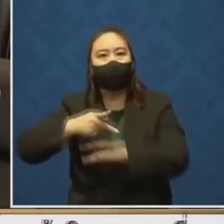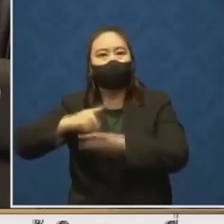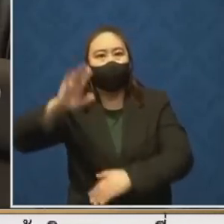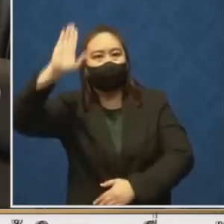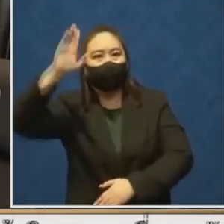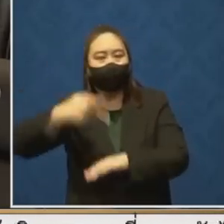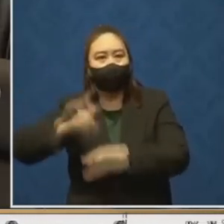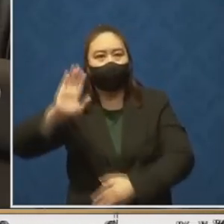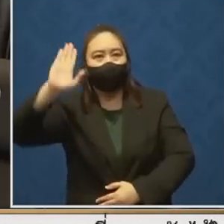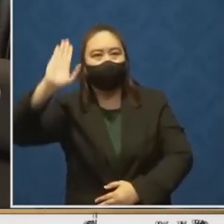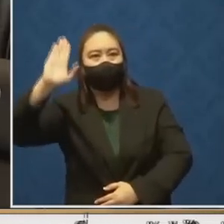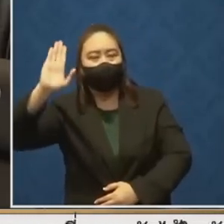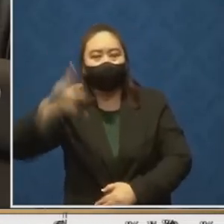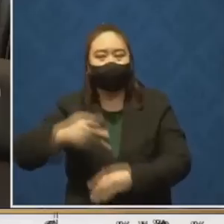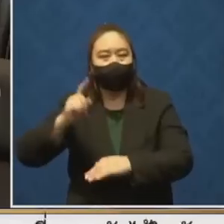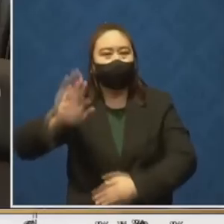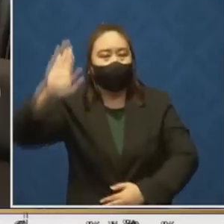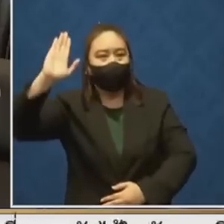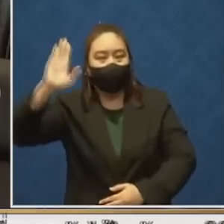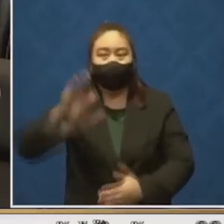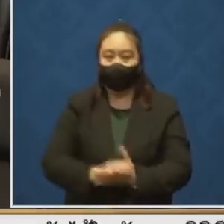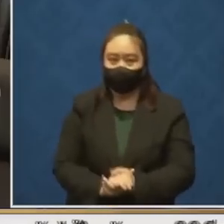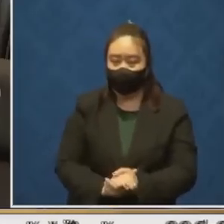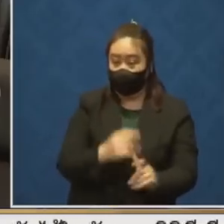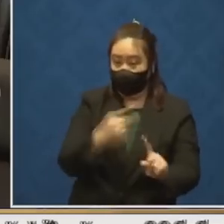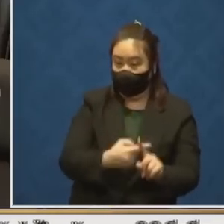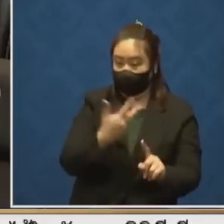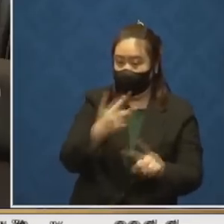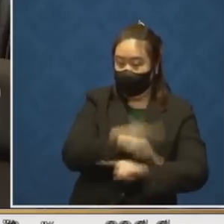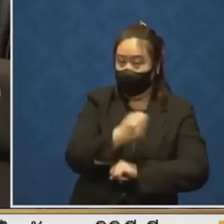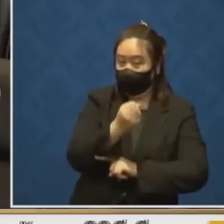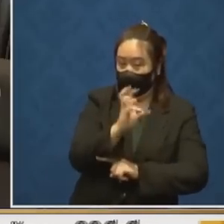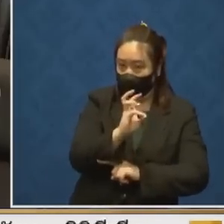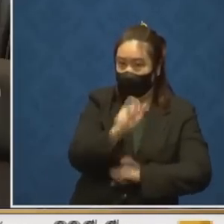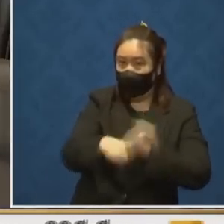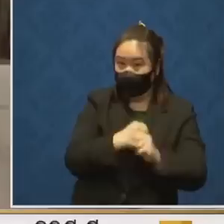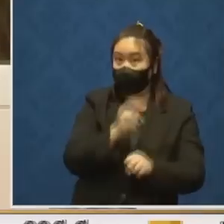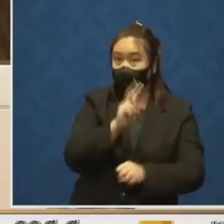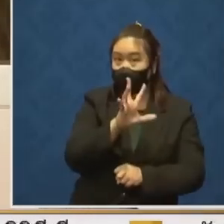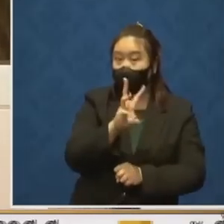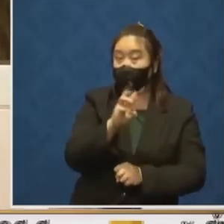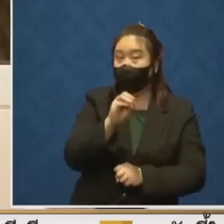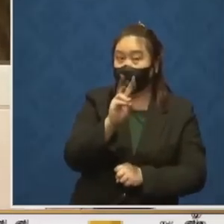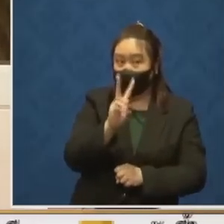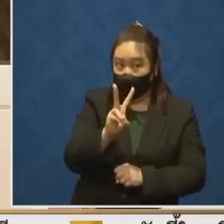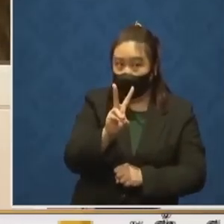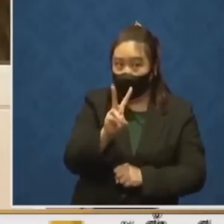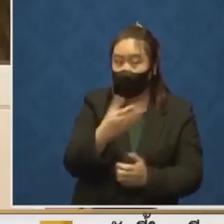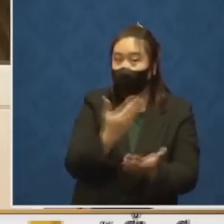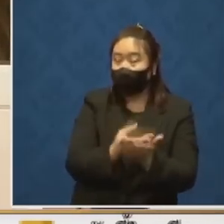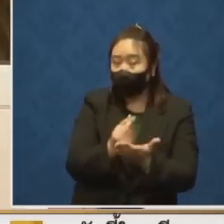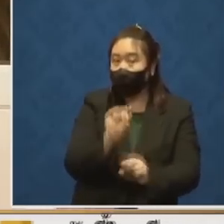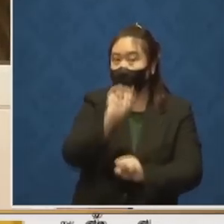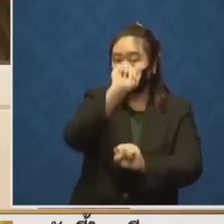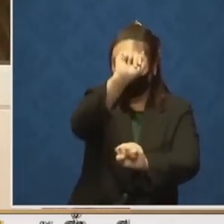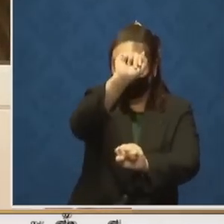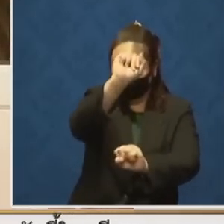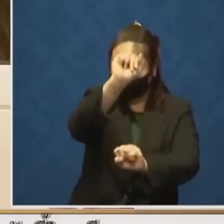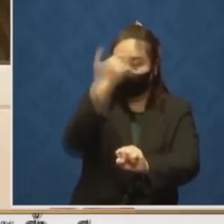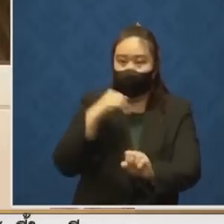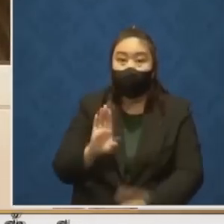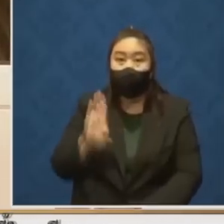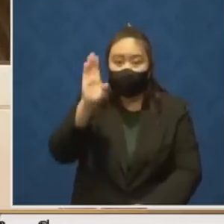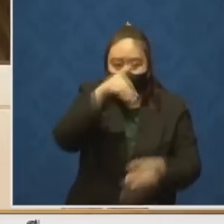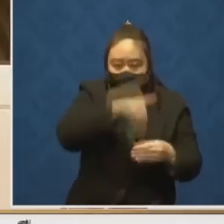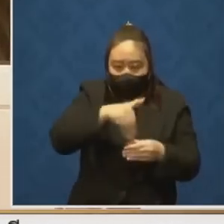บศัร บุงงามรุปรีครับ16 มีนากสอง กองทพเรือบอาศราคากลางมบริษัทเสนอรคา ยื่อนแ่งกัน